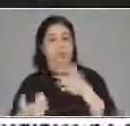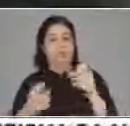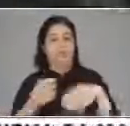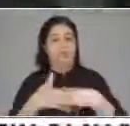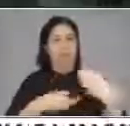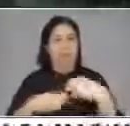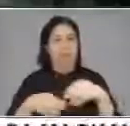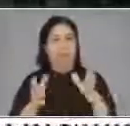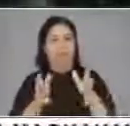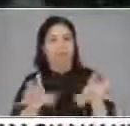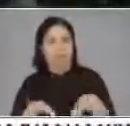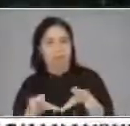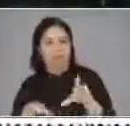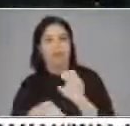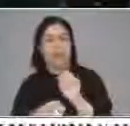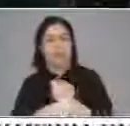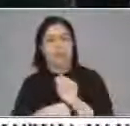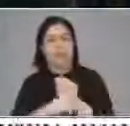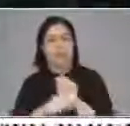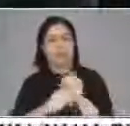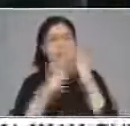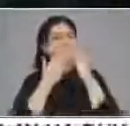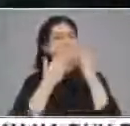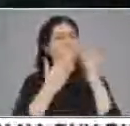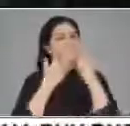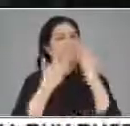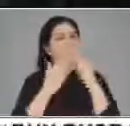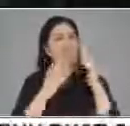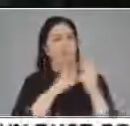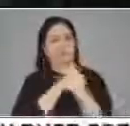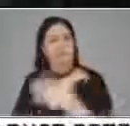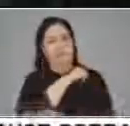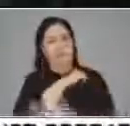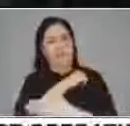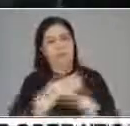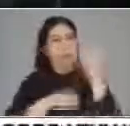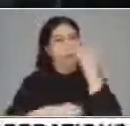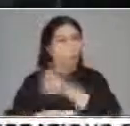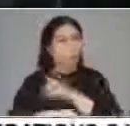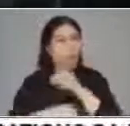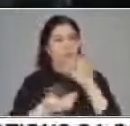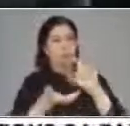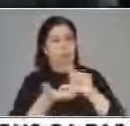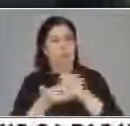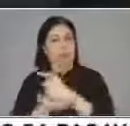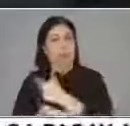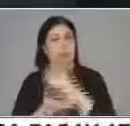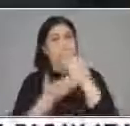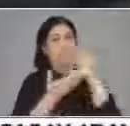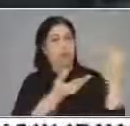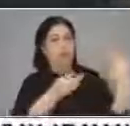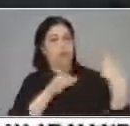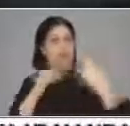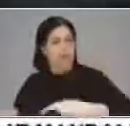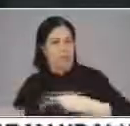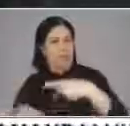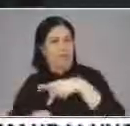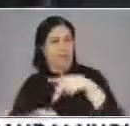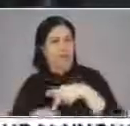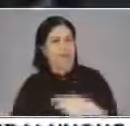ang 50,000 doses ng Sputnik V vaccines sa PharmaServe warehouse sa Marikina City. Darating sa bansa ang